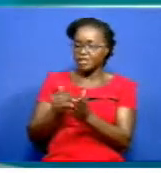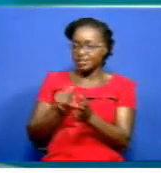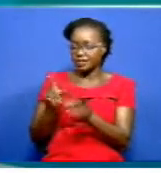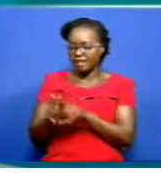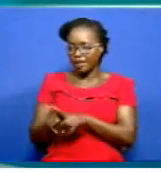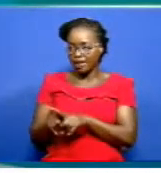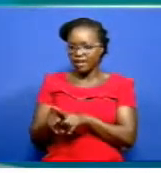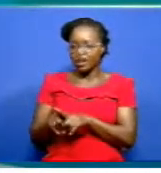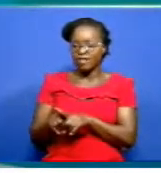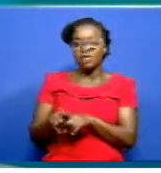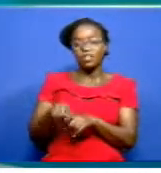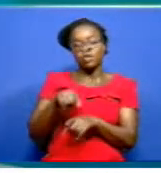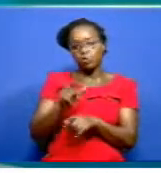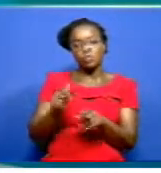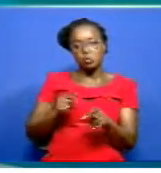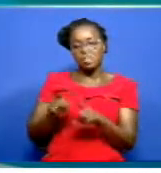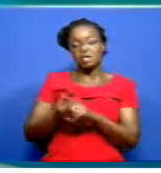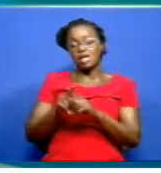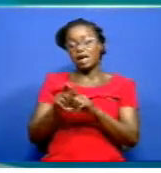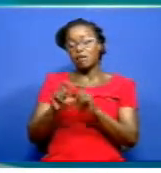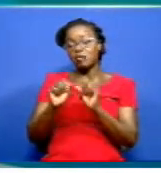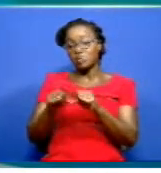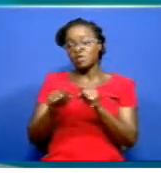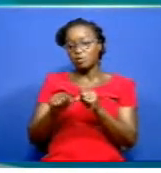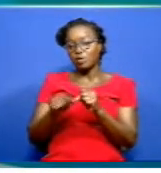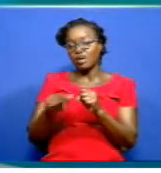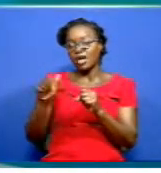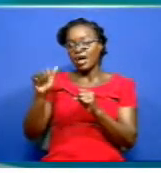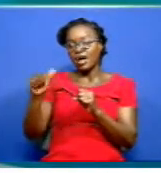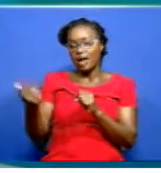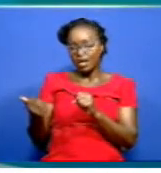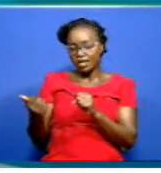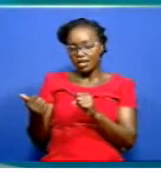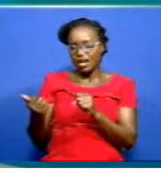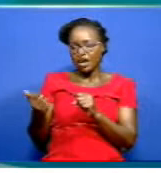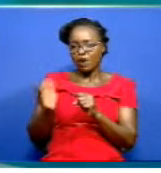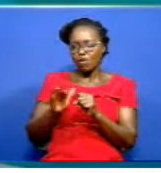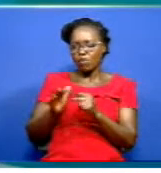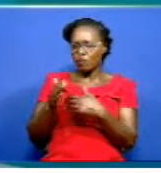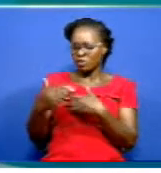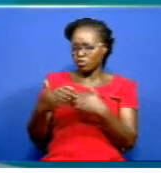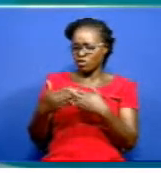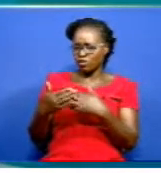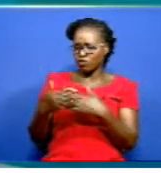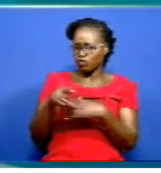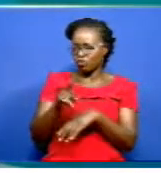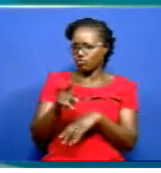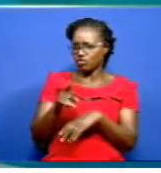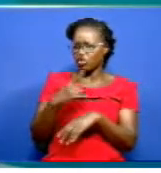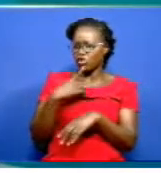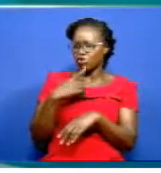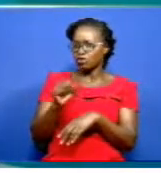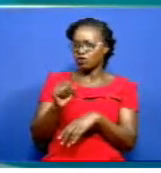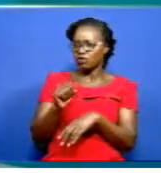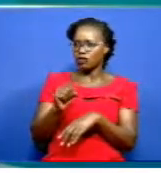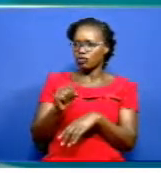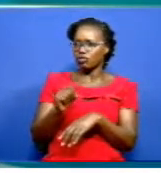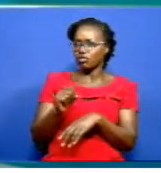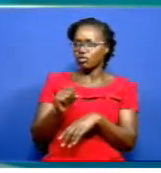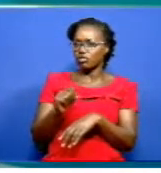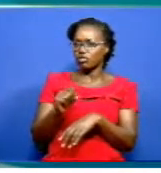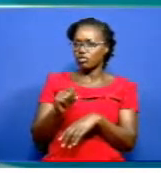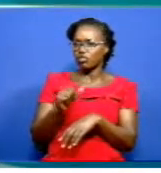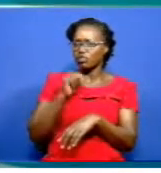ataambia dada yako, ataambia mwanamke mwingine yoyote aliye karibu na wewe. Kwa hivyo